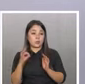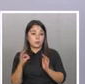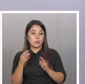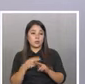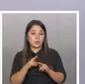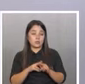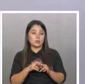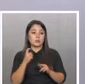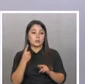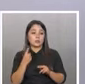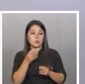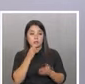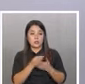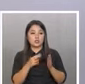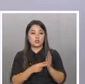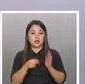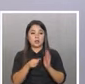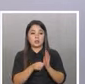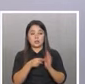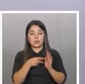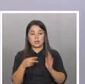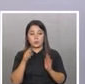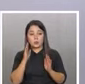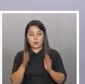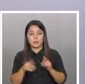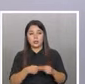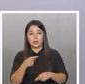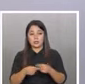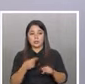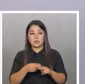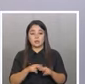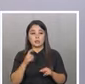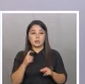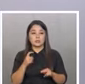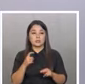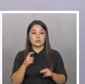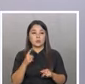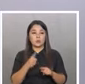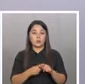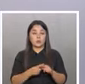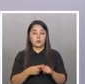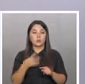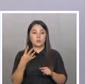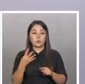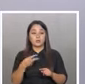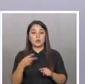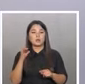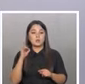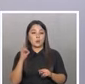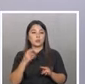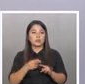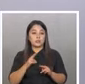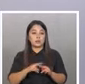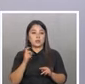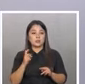x бірінші 7-ден 6-ға тең болады. Енді x қосылған 4 тең 0, бұдан